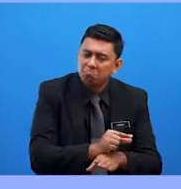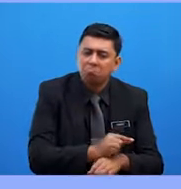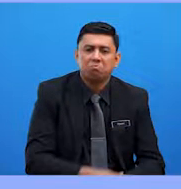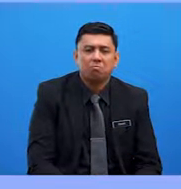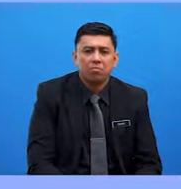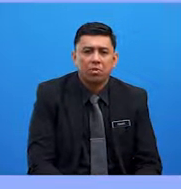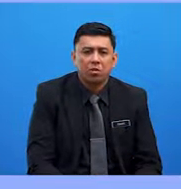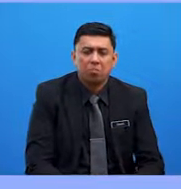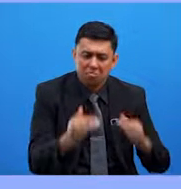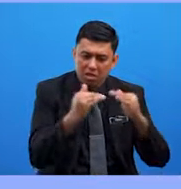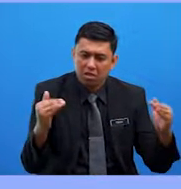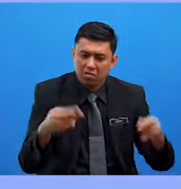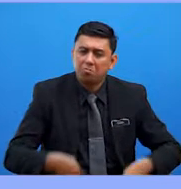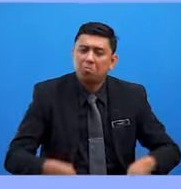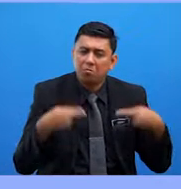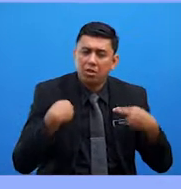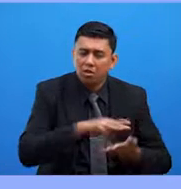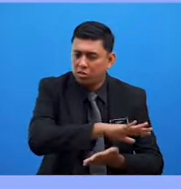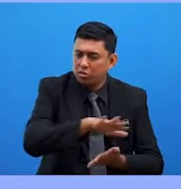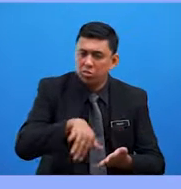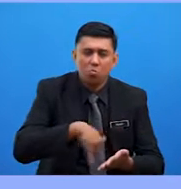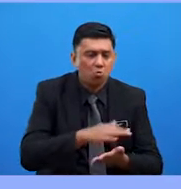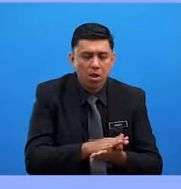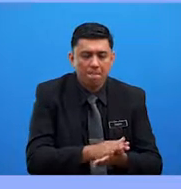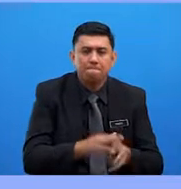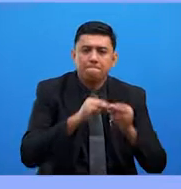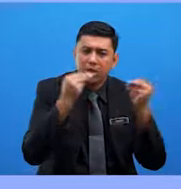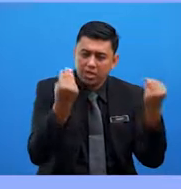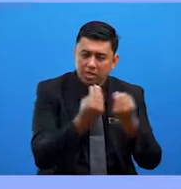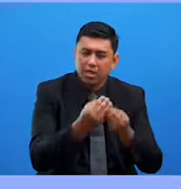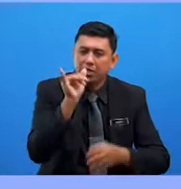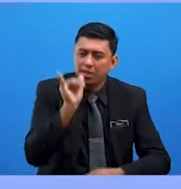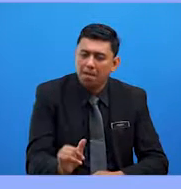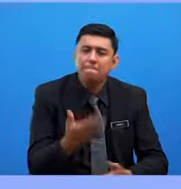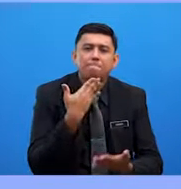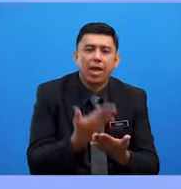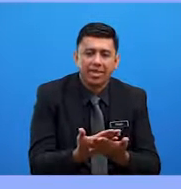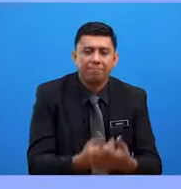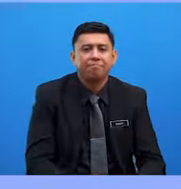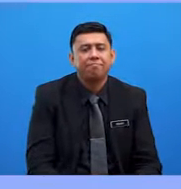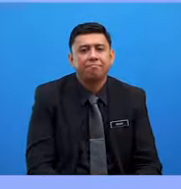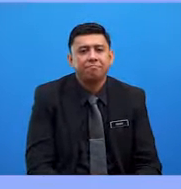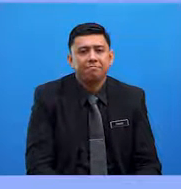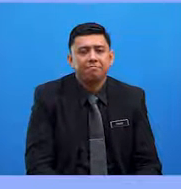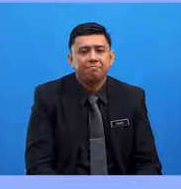menggambarkan taraf hidup sebuah masyarakat yang baik.